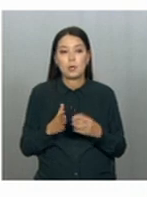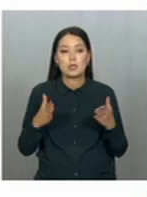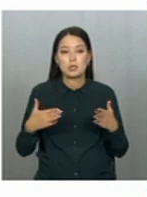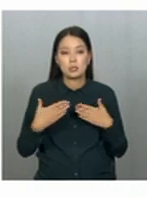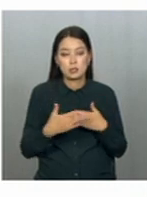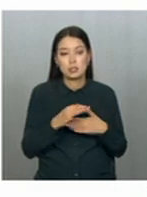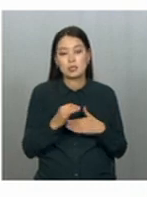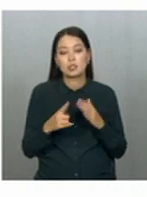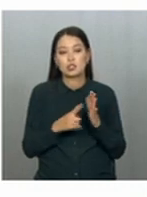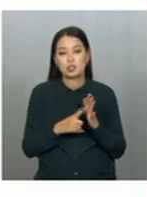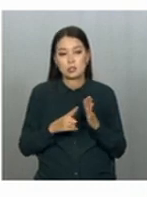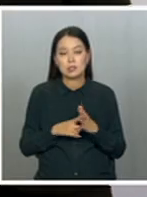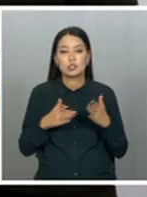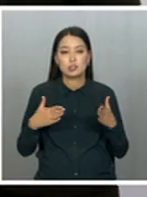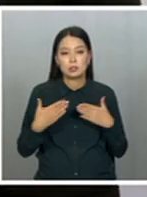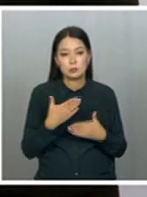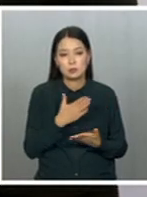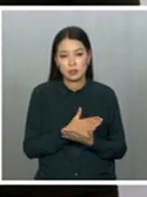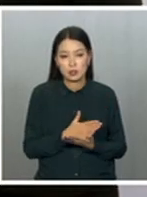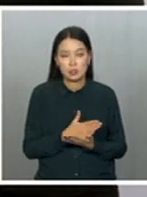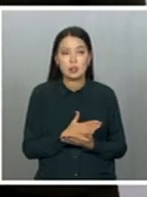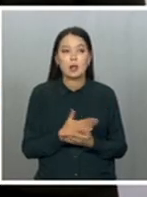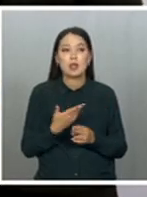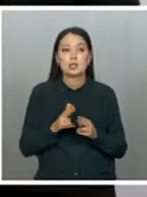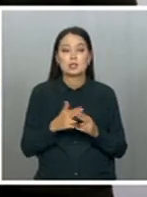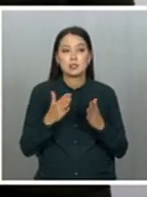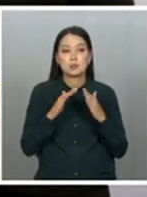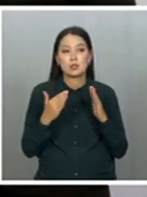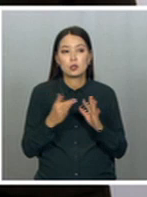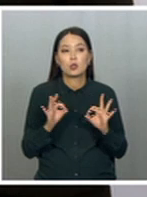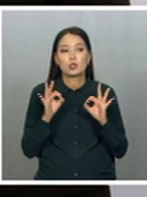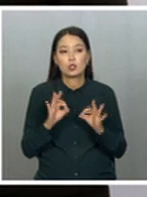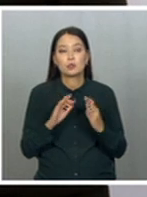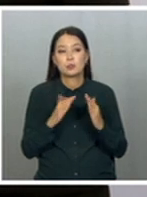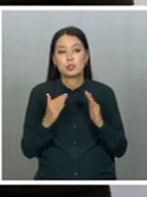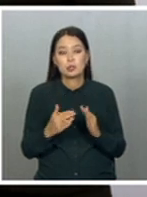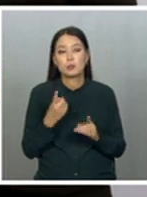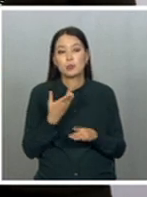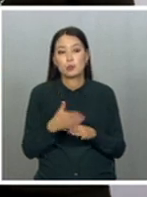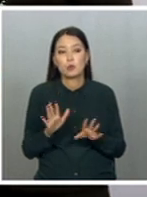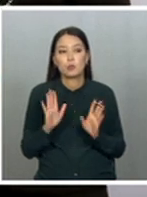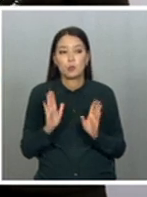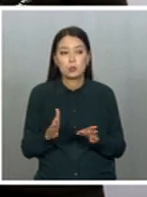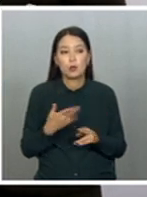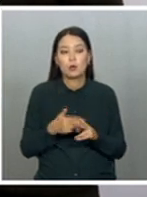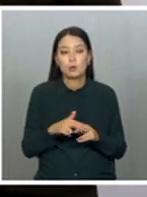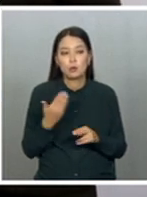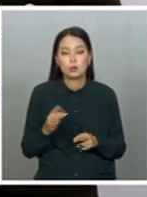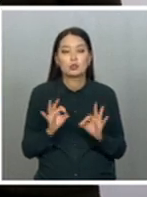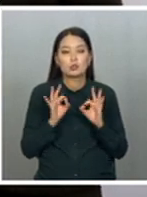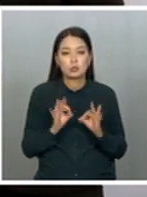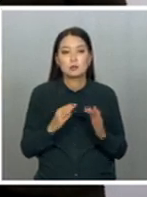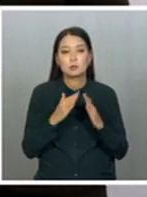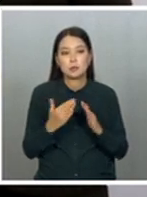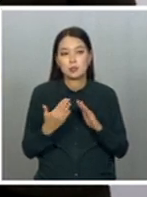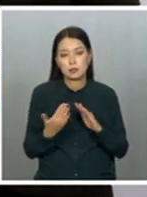және 7 жағы бар. Қиық пирамида дұрыс пирамиданың бөлігі болса, оны дұрыс